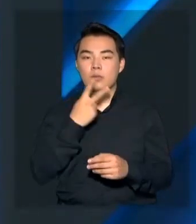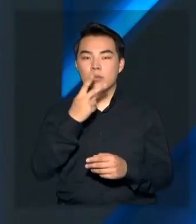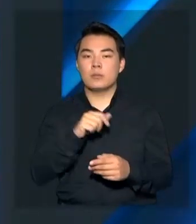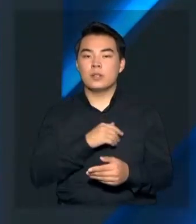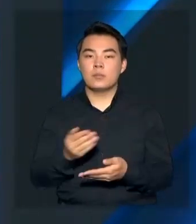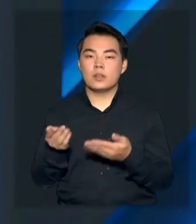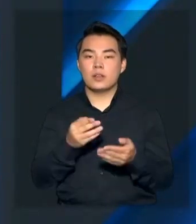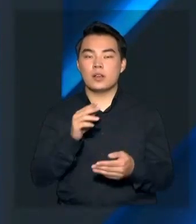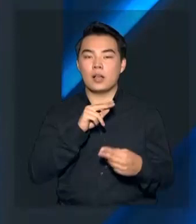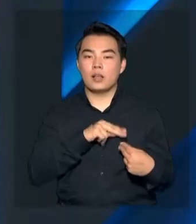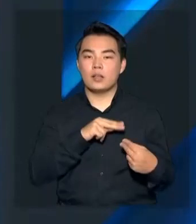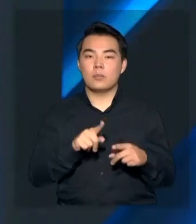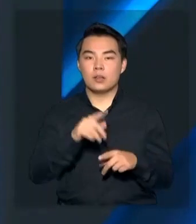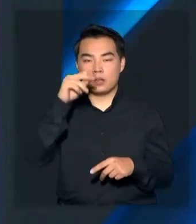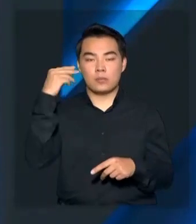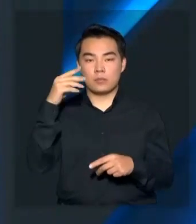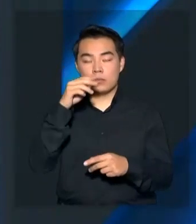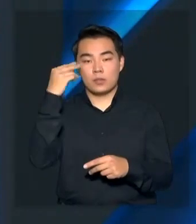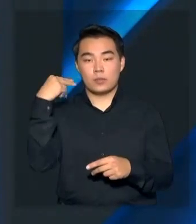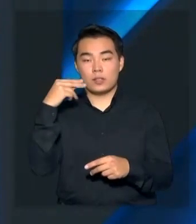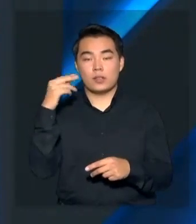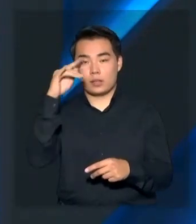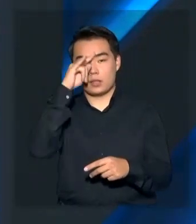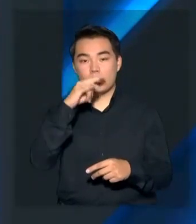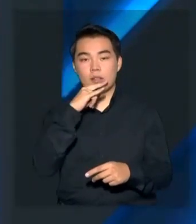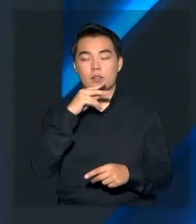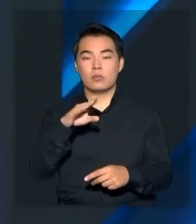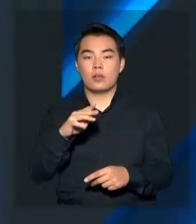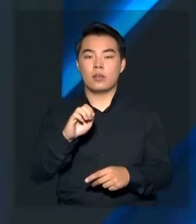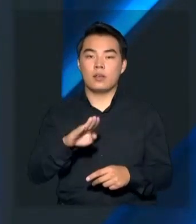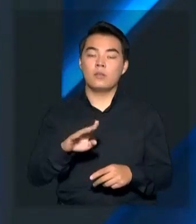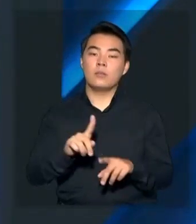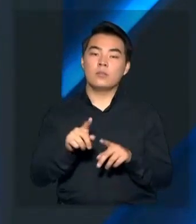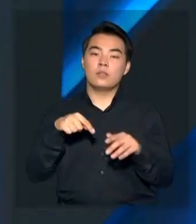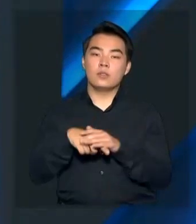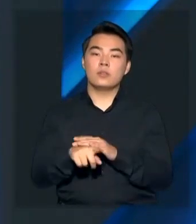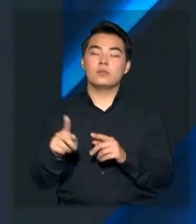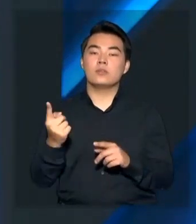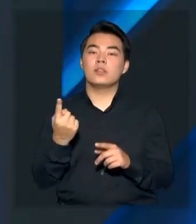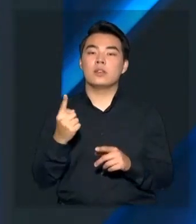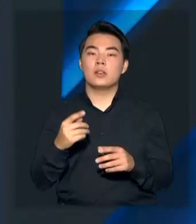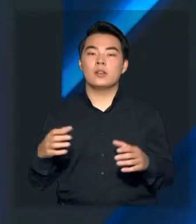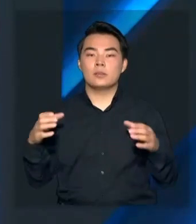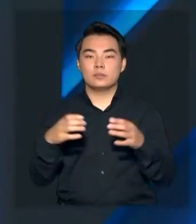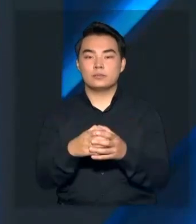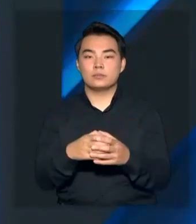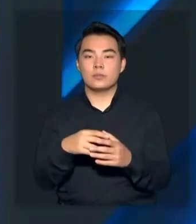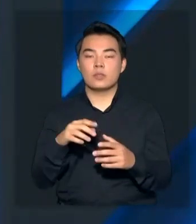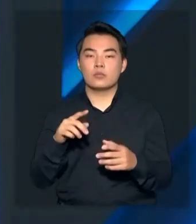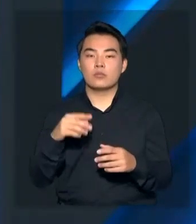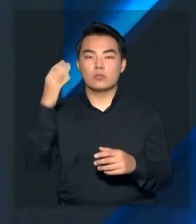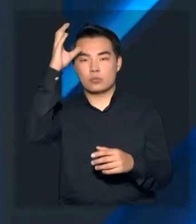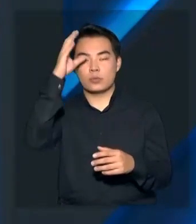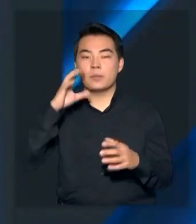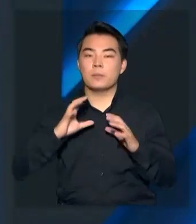призвал своих коллег президент Казахстана Касым-Жомарт Токаев о том, для чего объединяется тюркский мир. Поговорим сейчас с